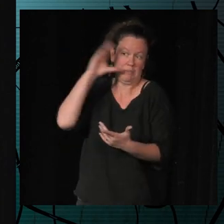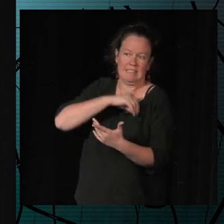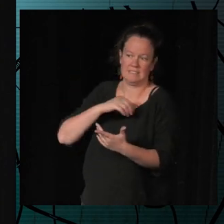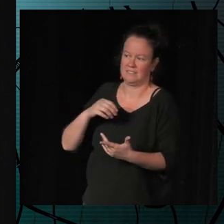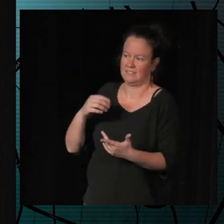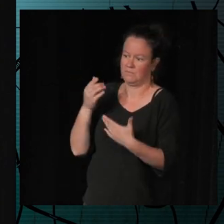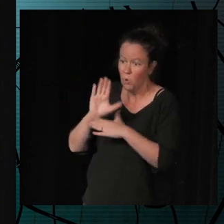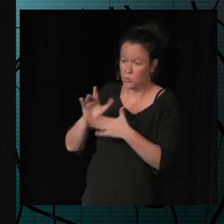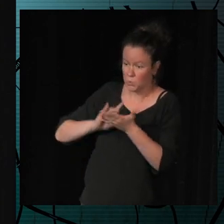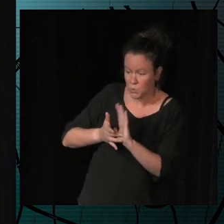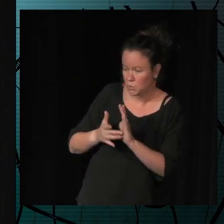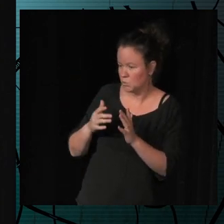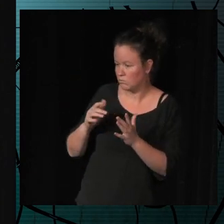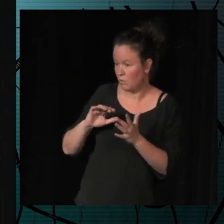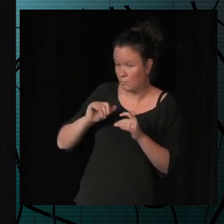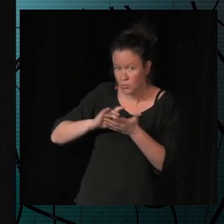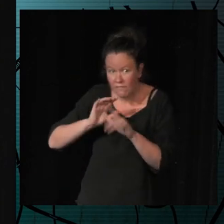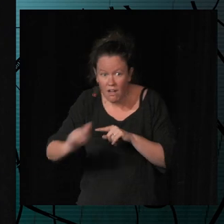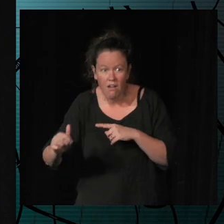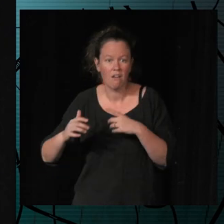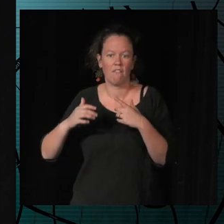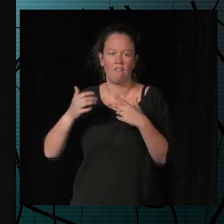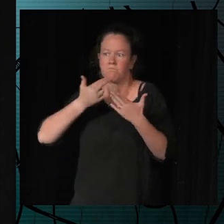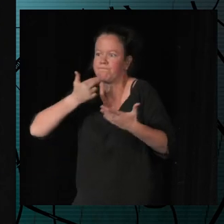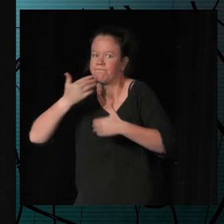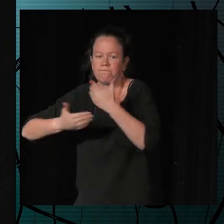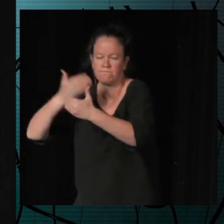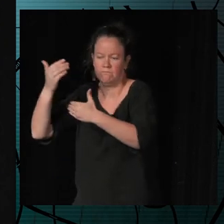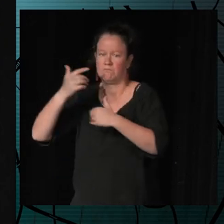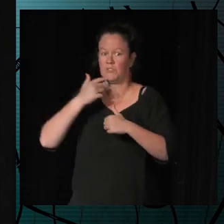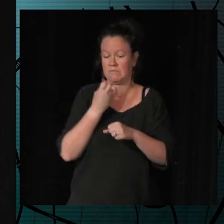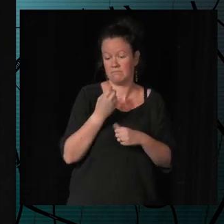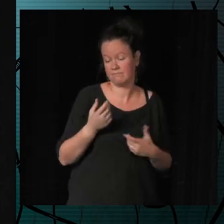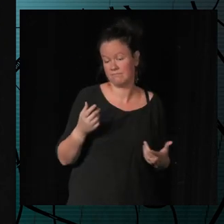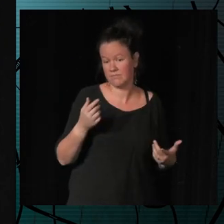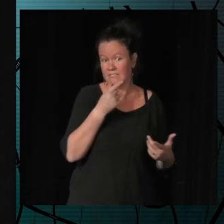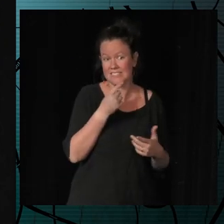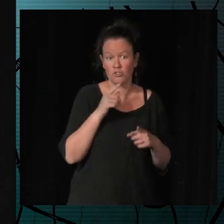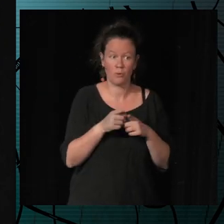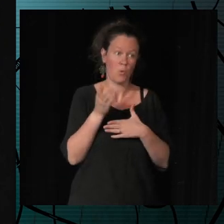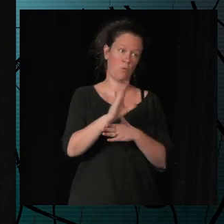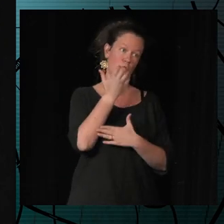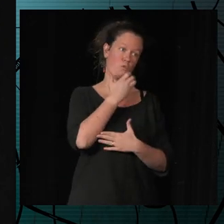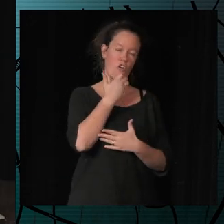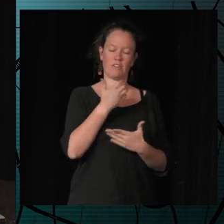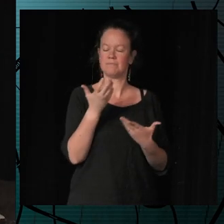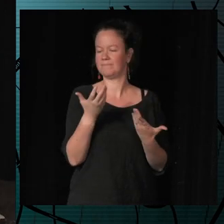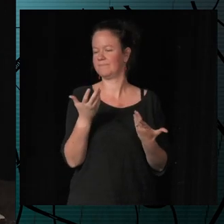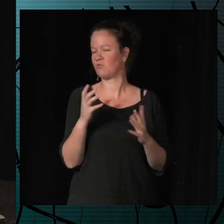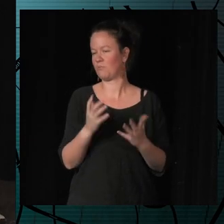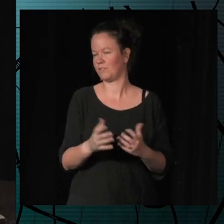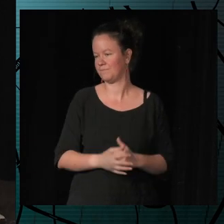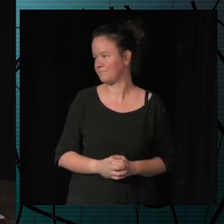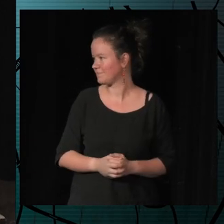montrer de créer d'où peut-être le risque effectivement aujourd'hui où on peut facilement créer l'horreur à l'écran donc